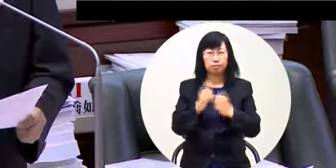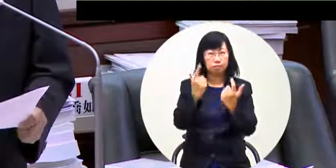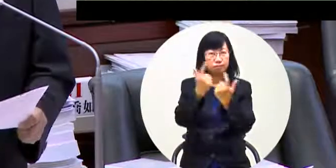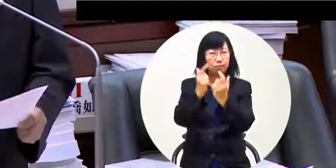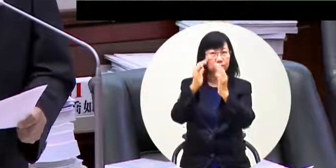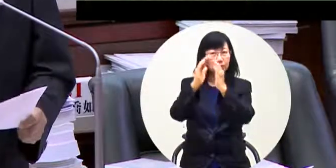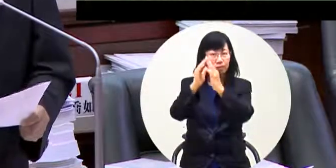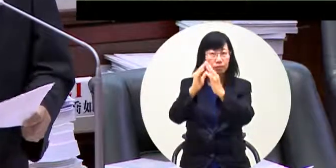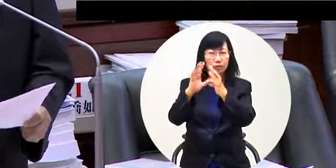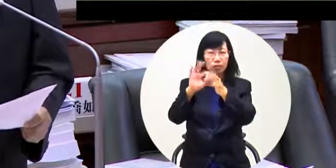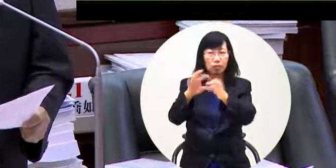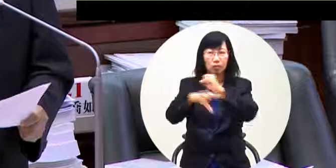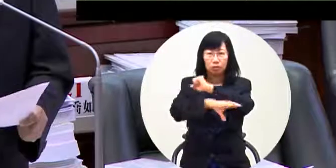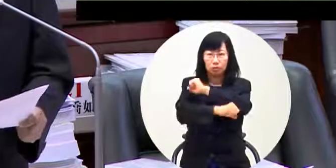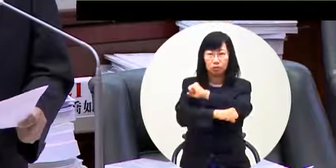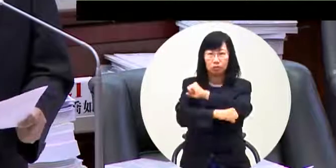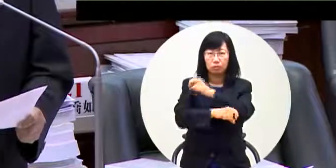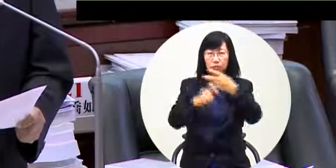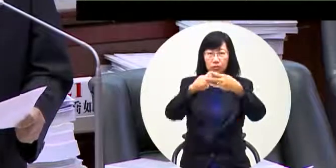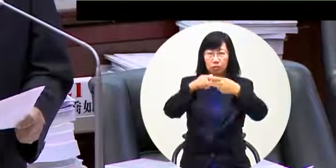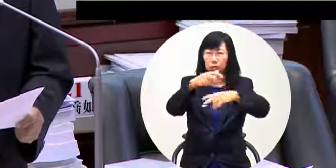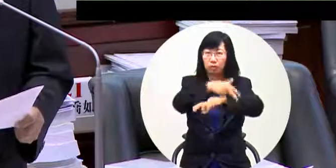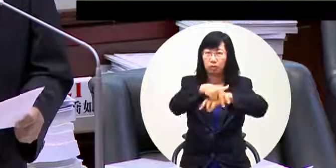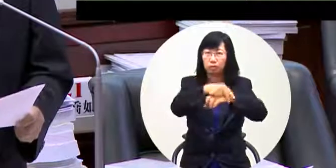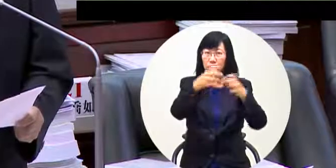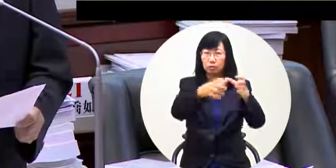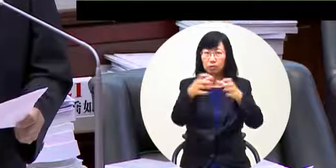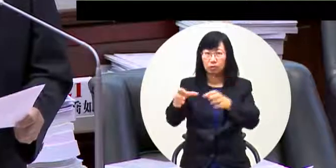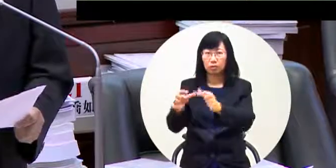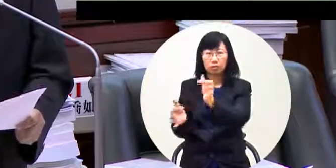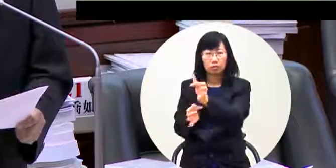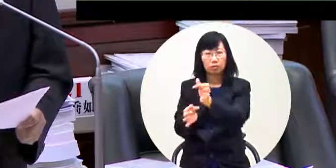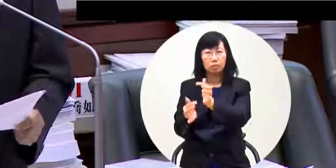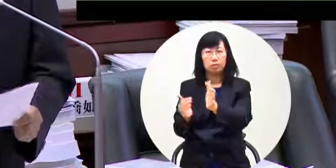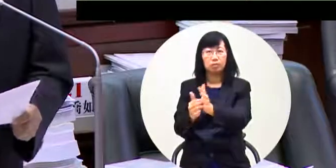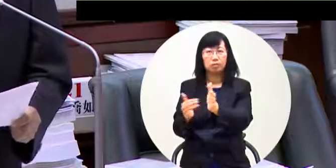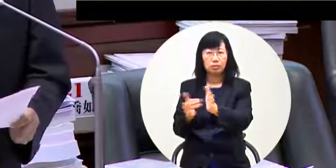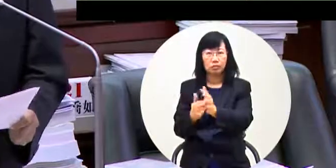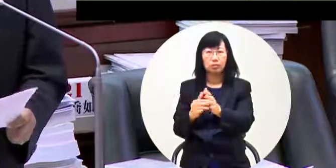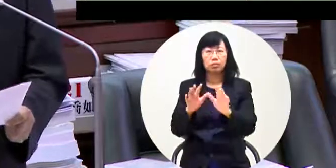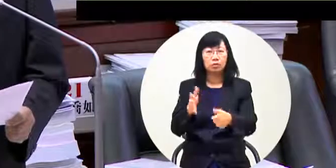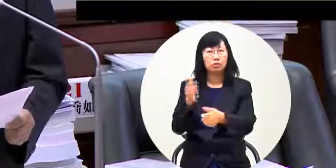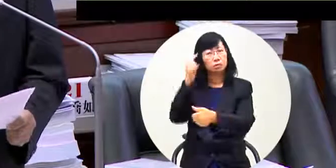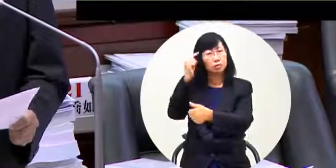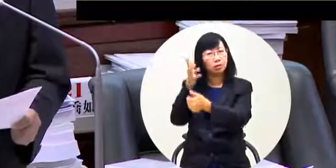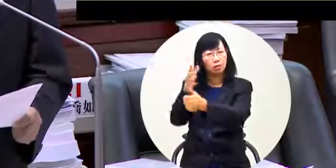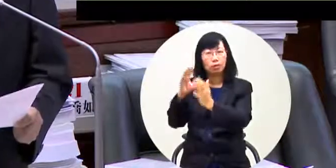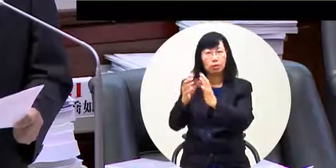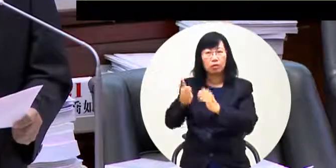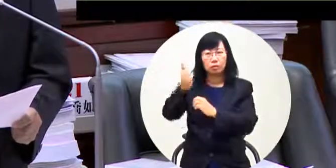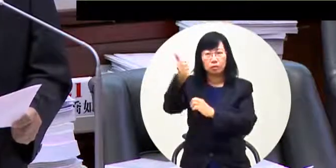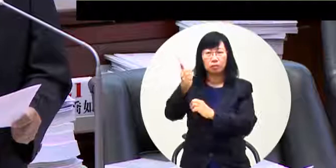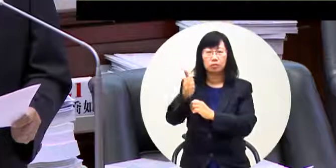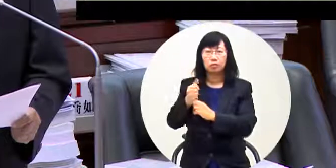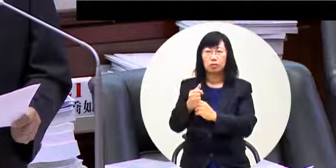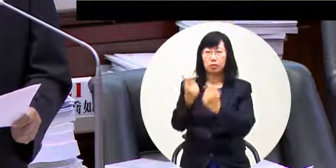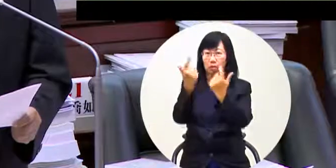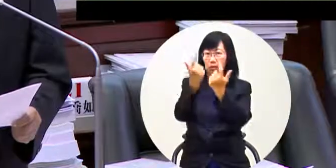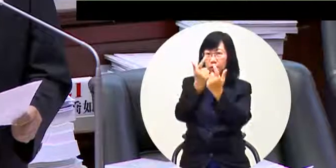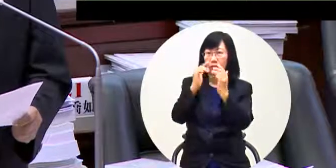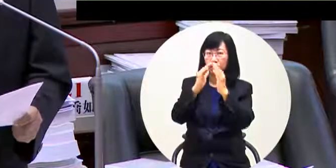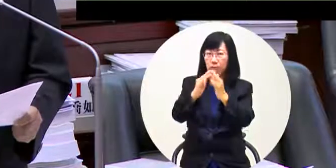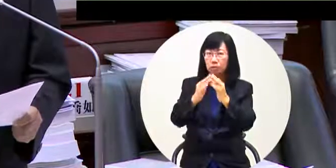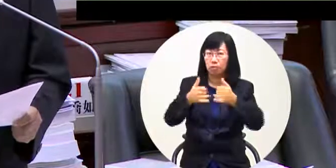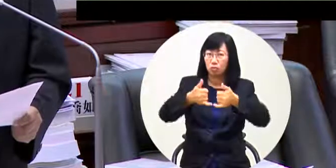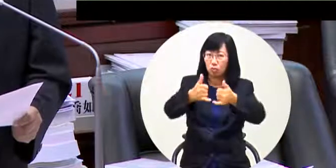完整，我问一下阿乔局长哦，局长，台北市单单道路维护一单多少钱？